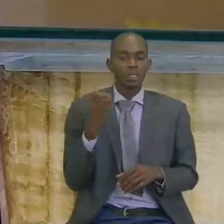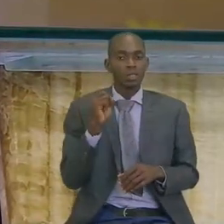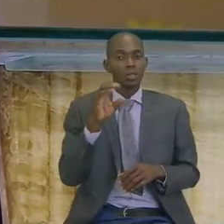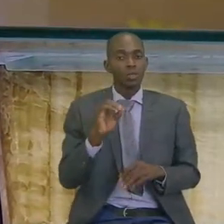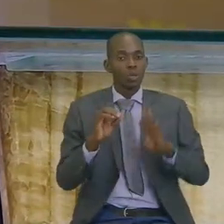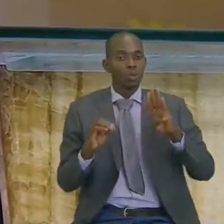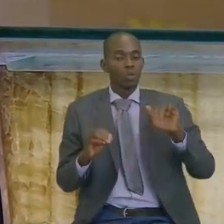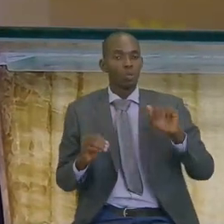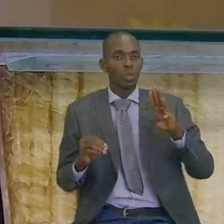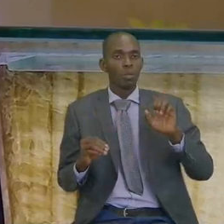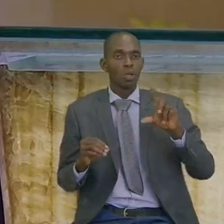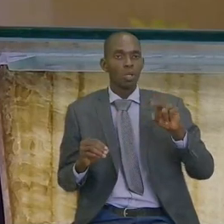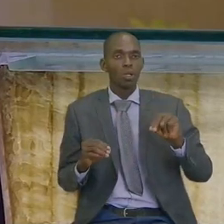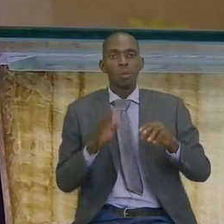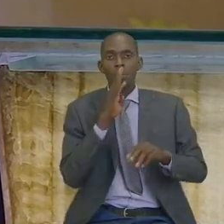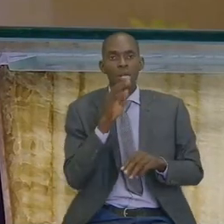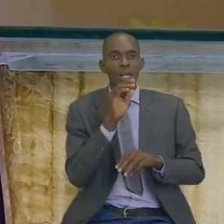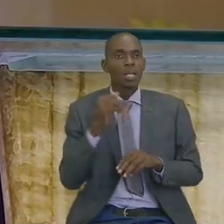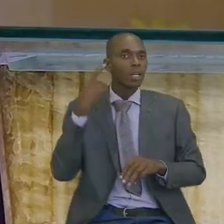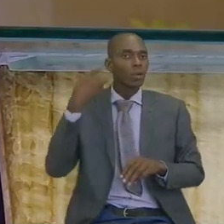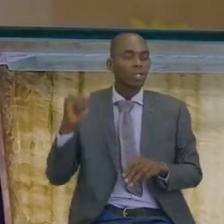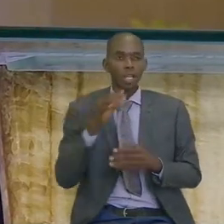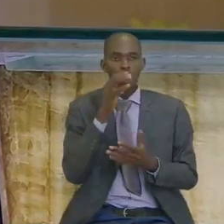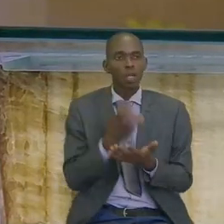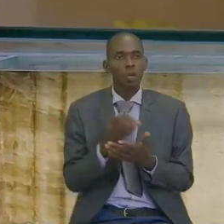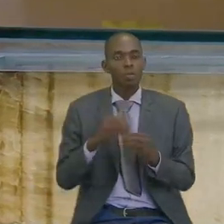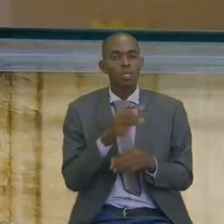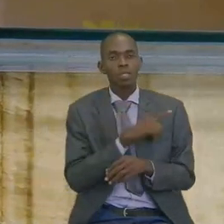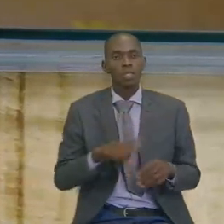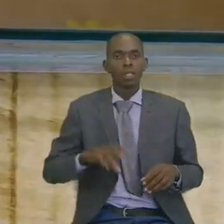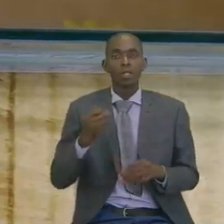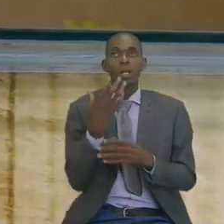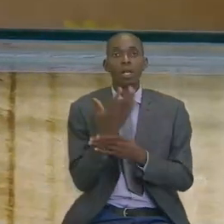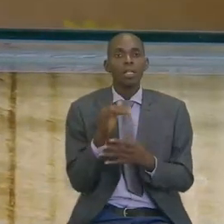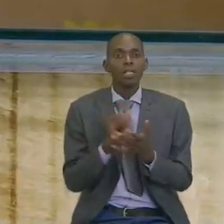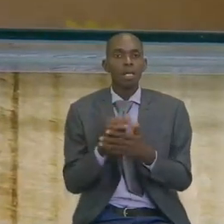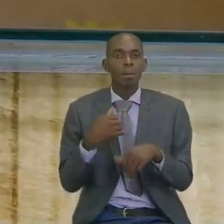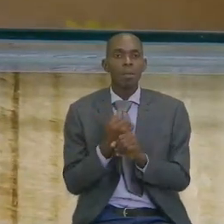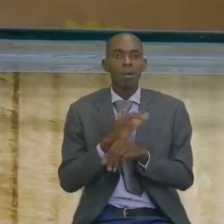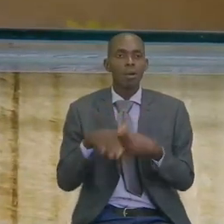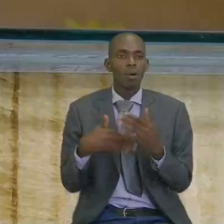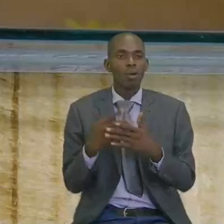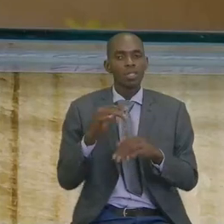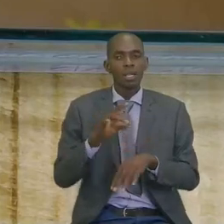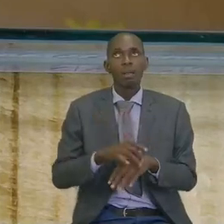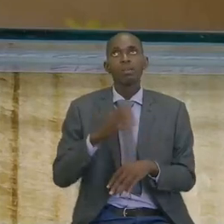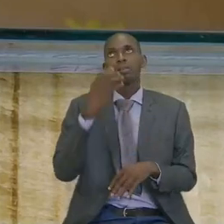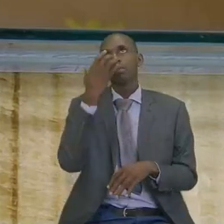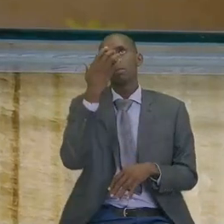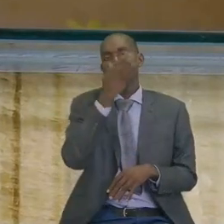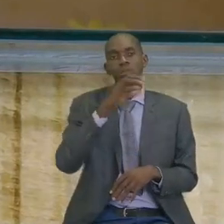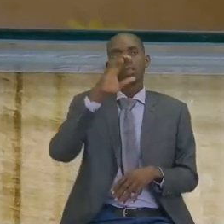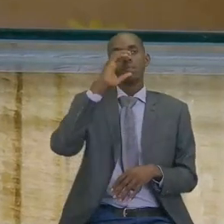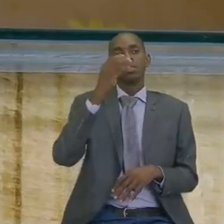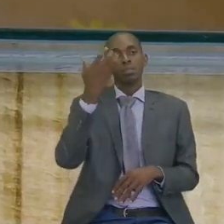Babylone. Et Babylone était dans la main de l'Éternel une coupe d'or qui enivrait toute la terre. Les